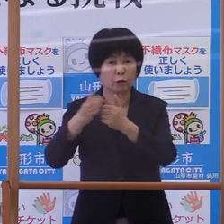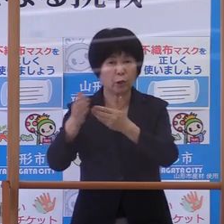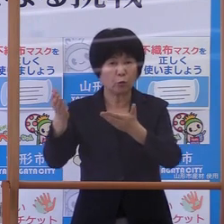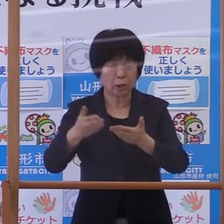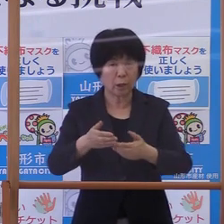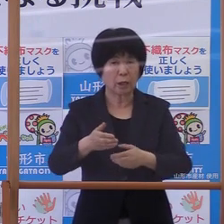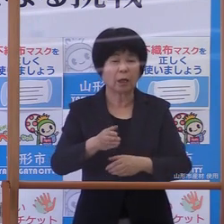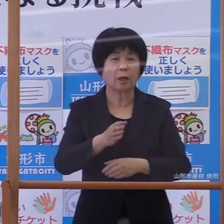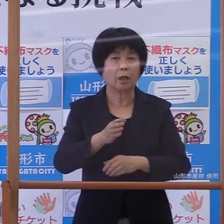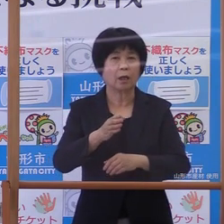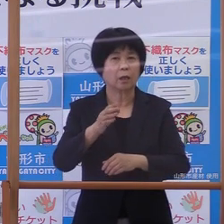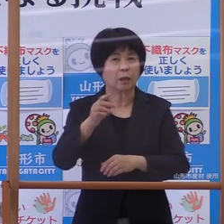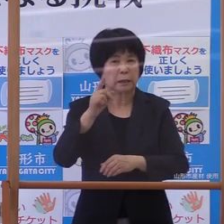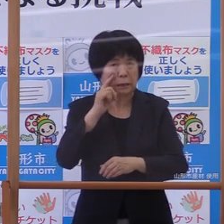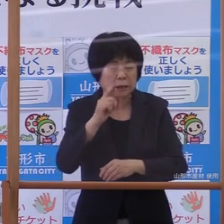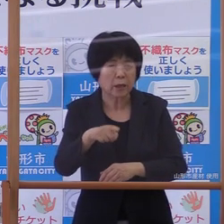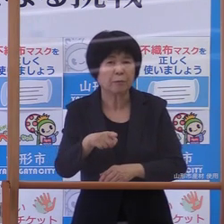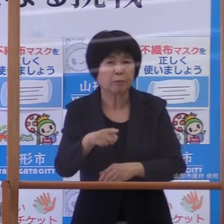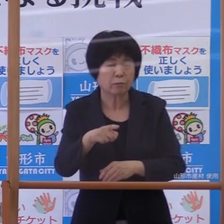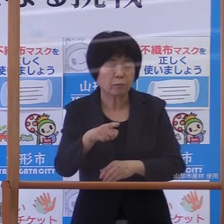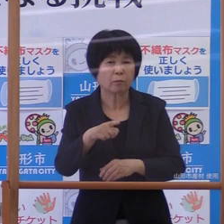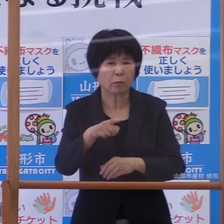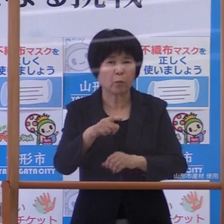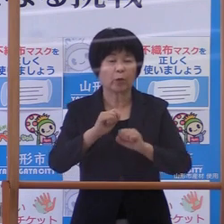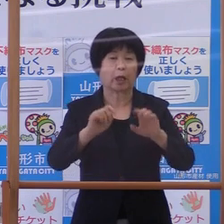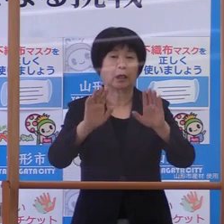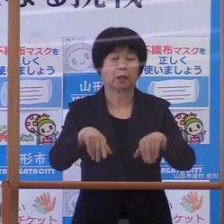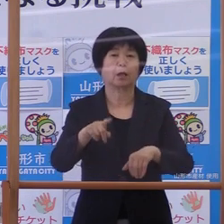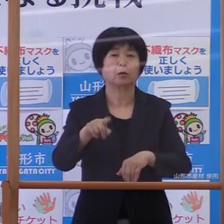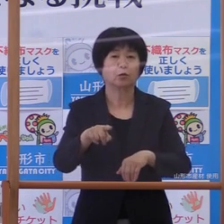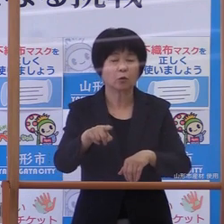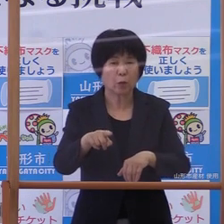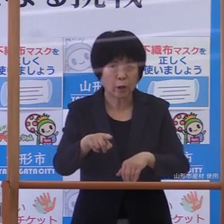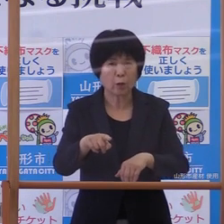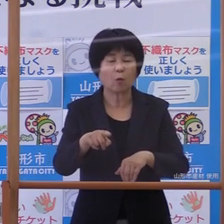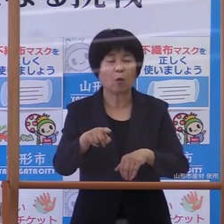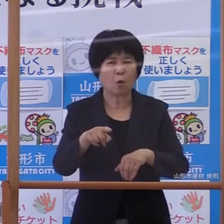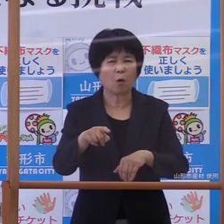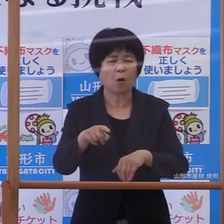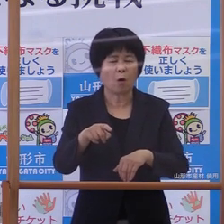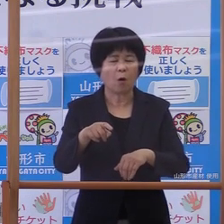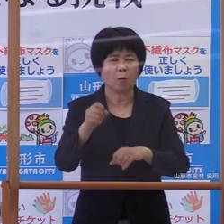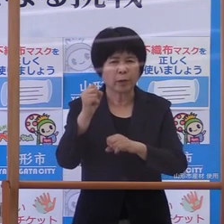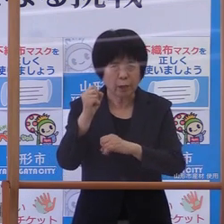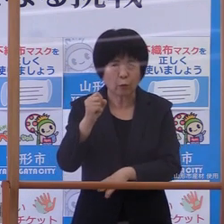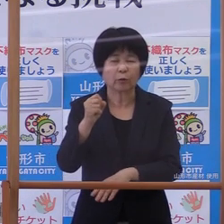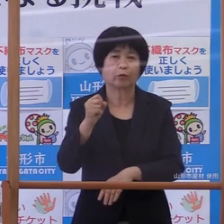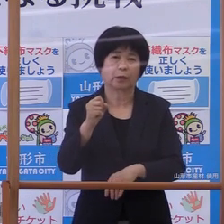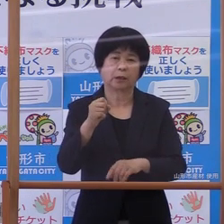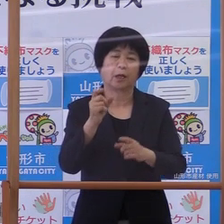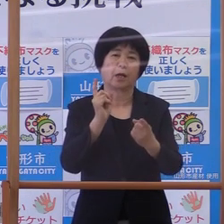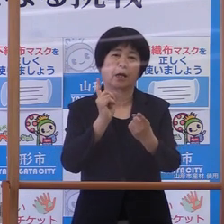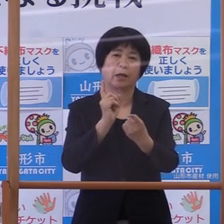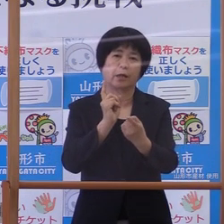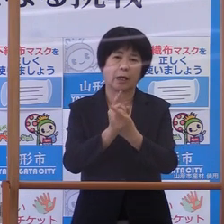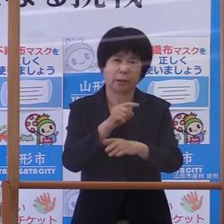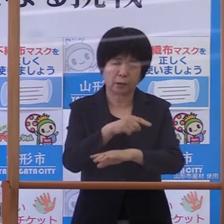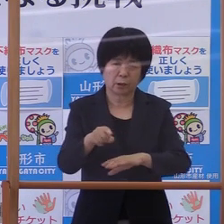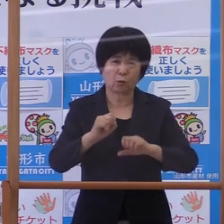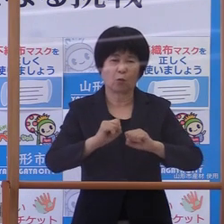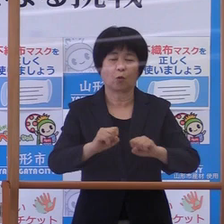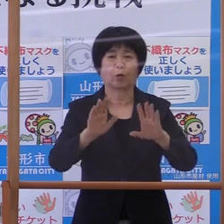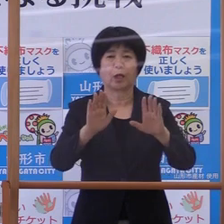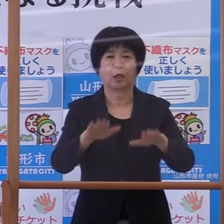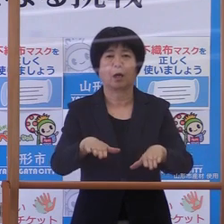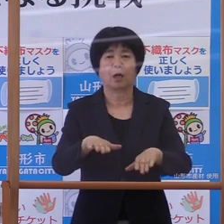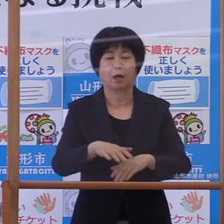験といいますかシミュレーションもやっておりますので、それを最大限生かしながら対策を行ったということであ